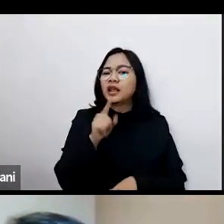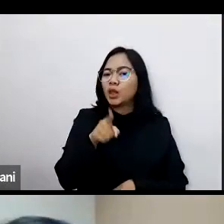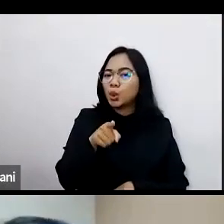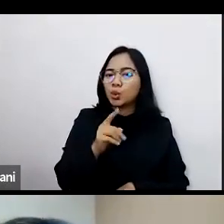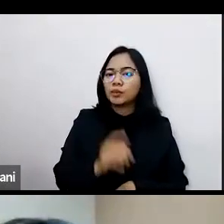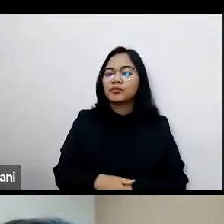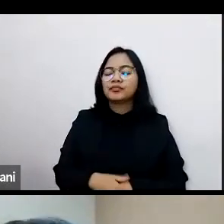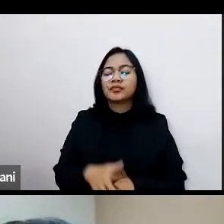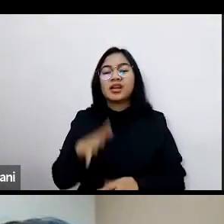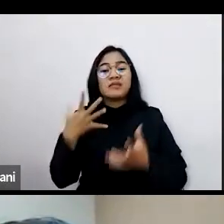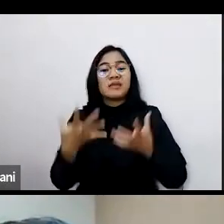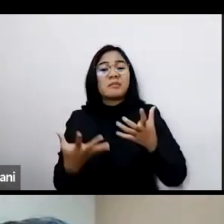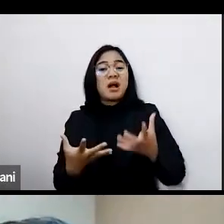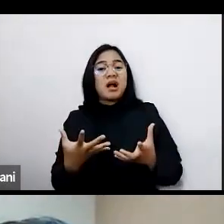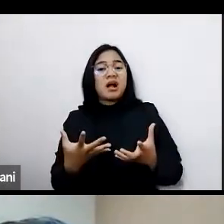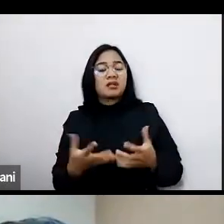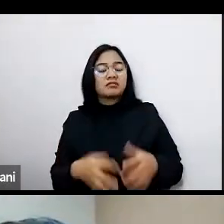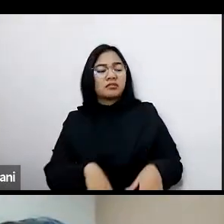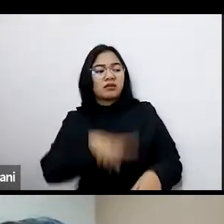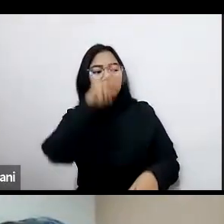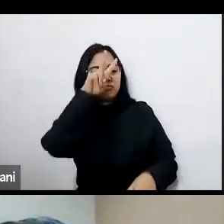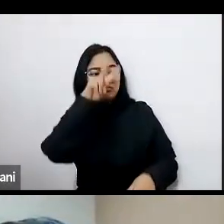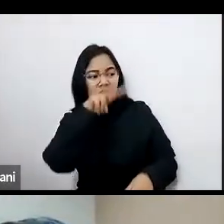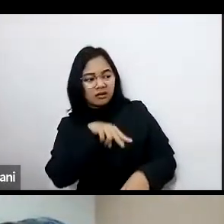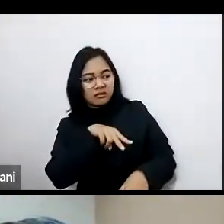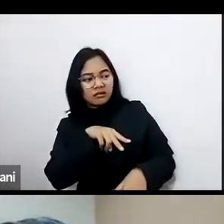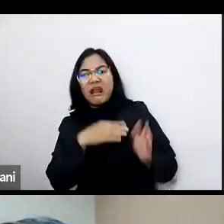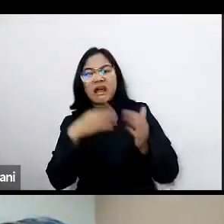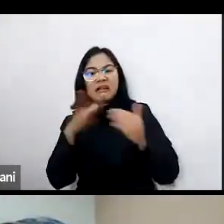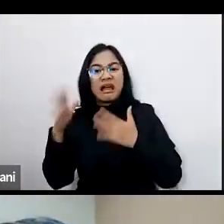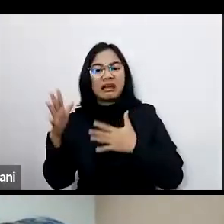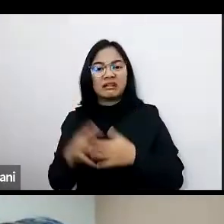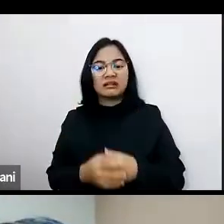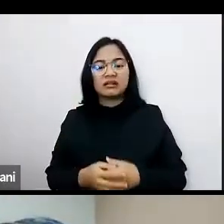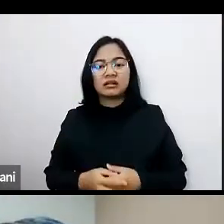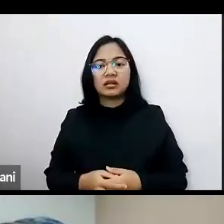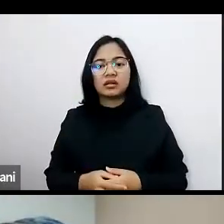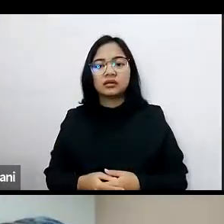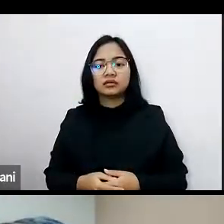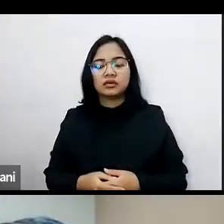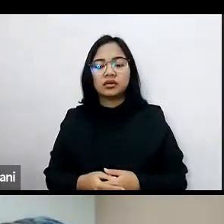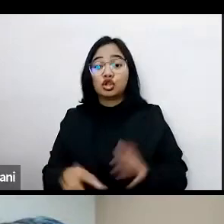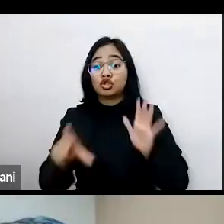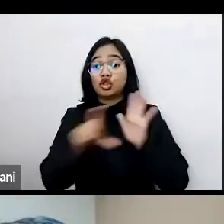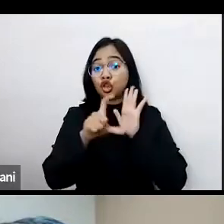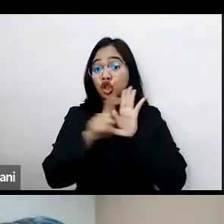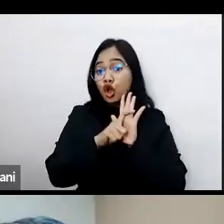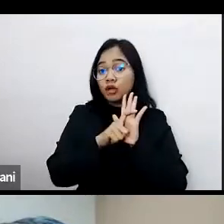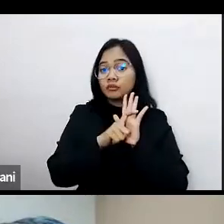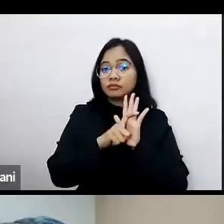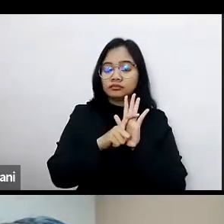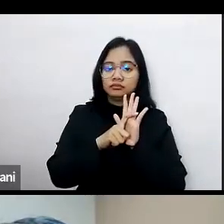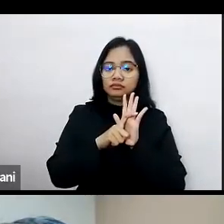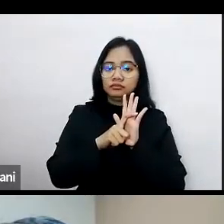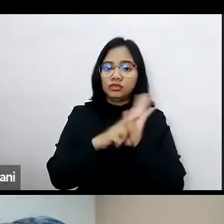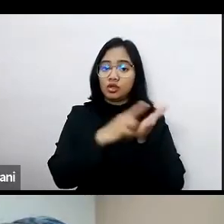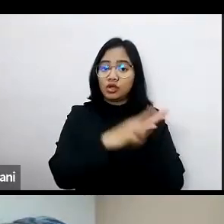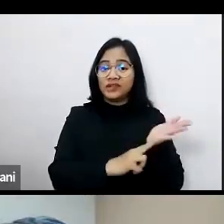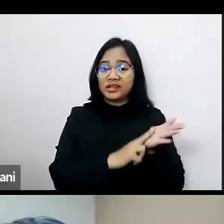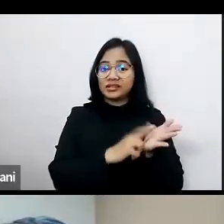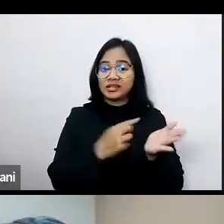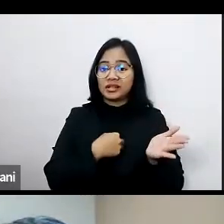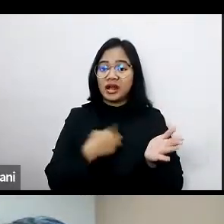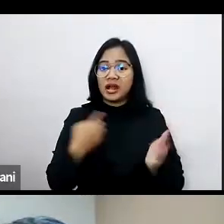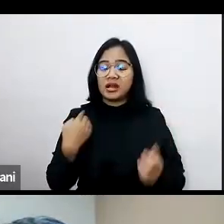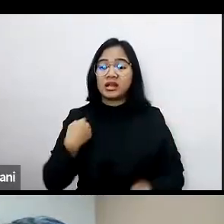memang ukuran lain juga, misalnya di kampus saya sendiri misalnya ya, waktu tahun 2012 itu cuma ada 3